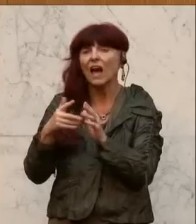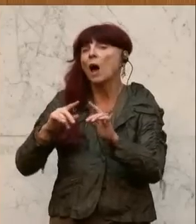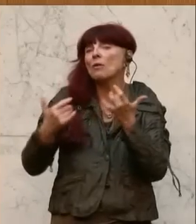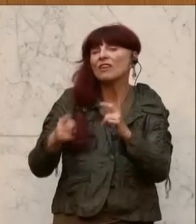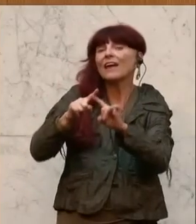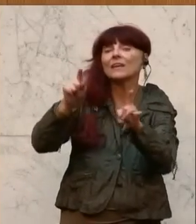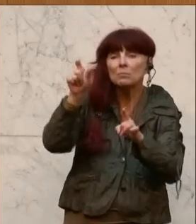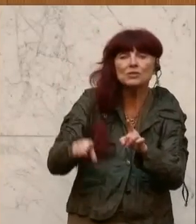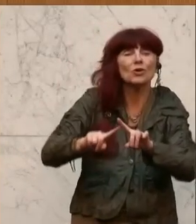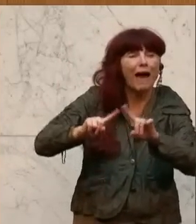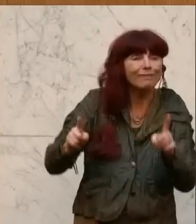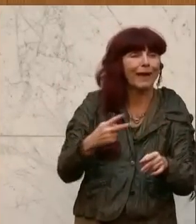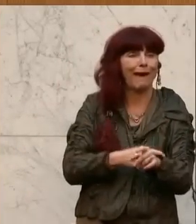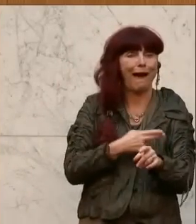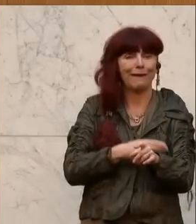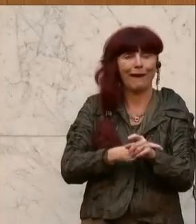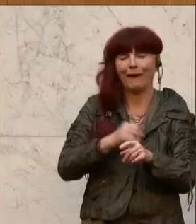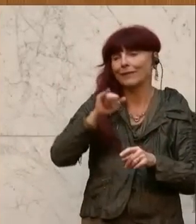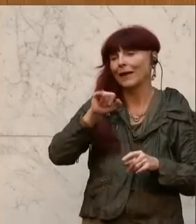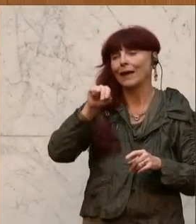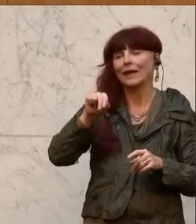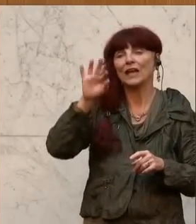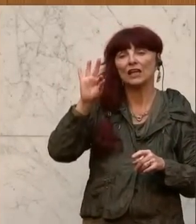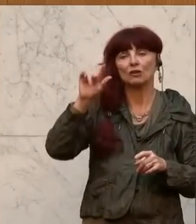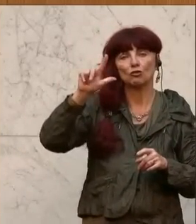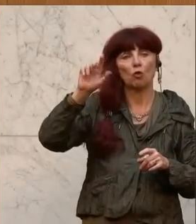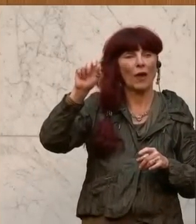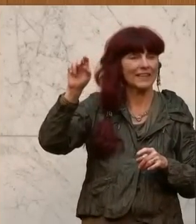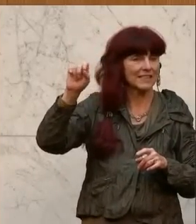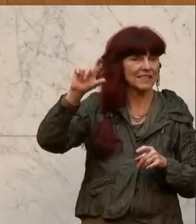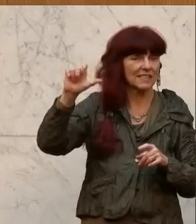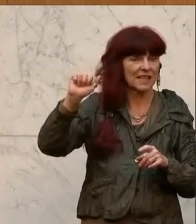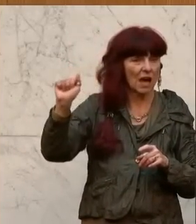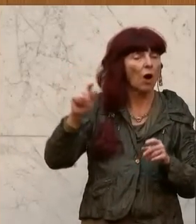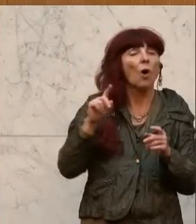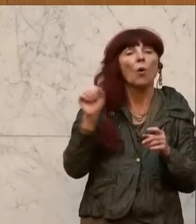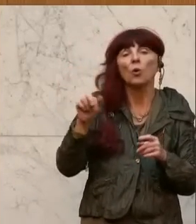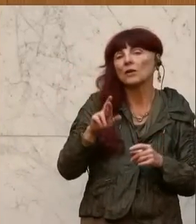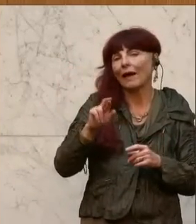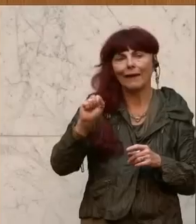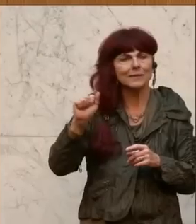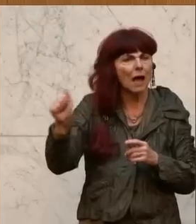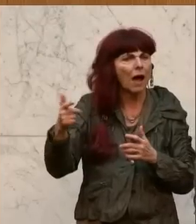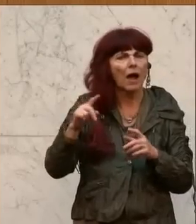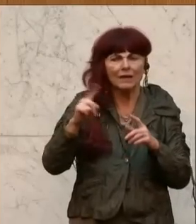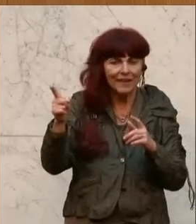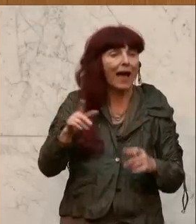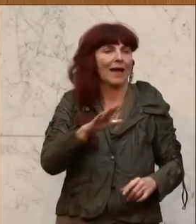sonst irgendeine Erkrankung. Es ist leider so. Wir müssen alle mit Gefahren leben und wenn ich zu einer großen